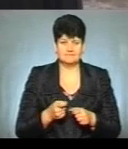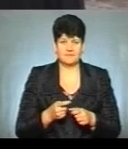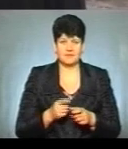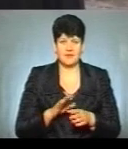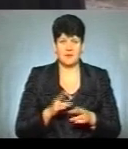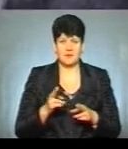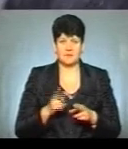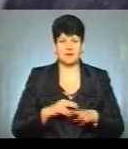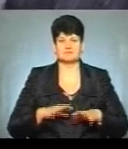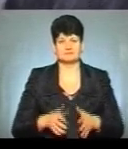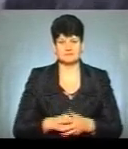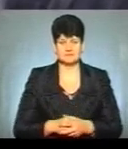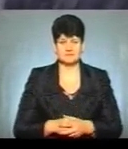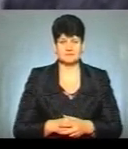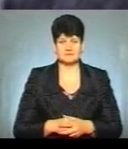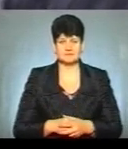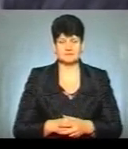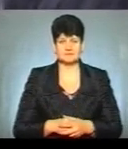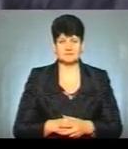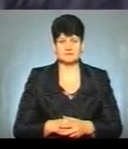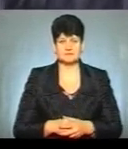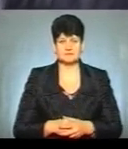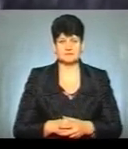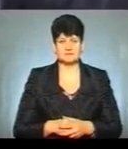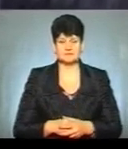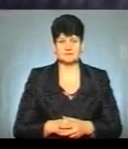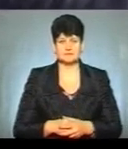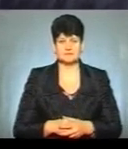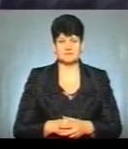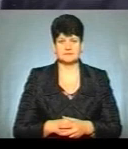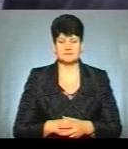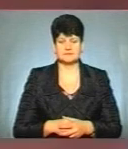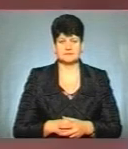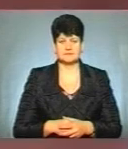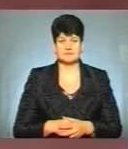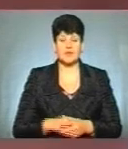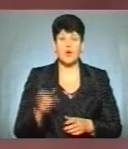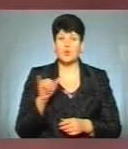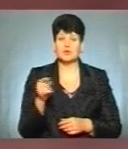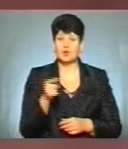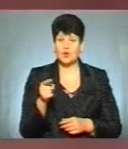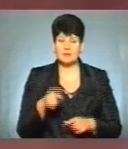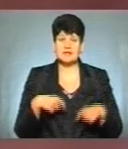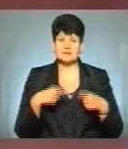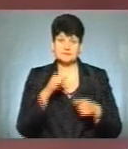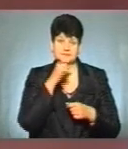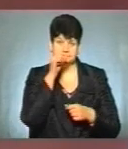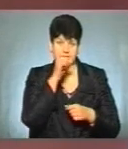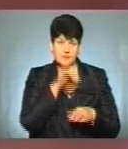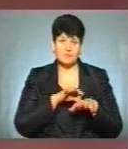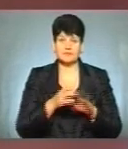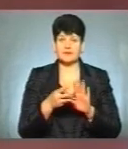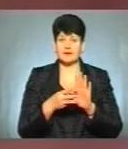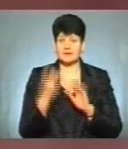без розслаблень. Світлана Лазорик, Андрій Прокопів. Новини на Суспільному. Тернопіль. У Тернополі забіг Санта-Клаусів